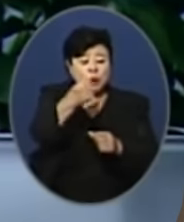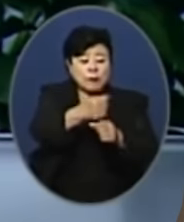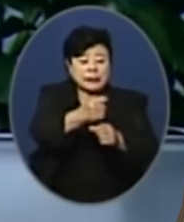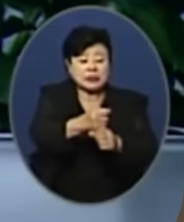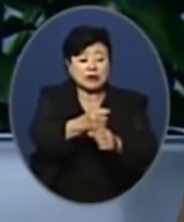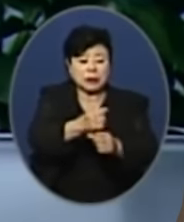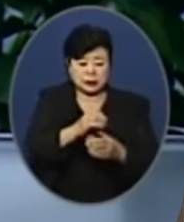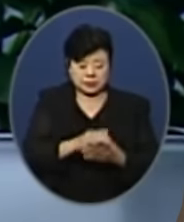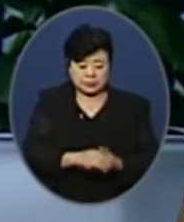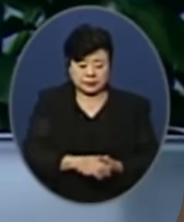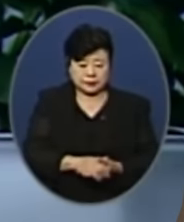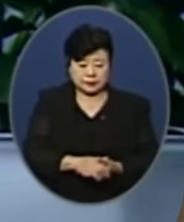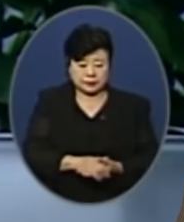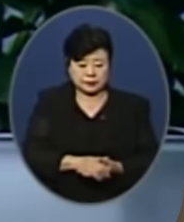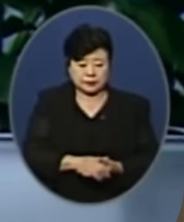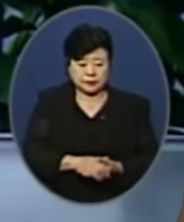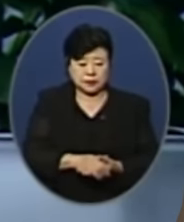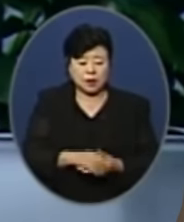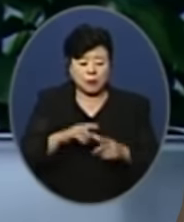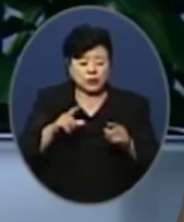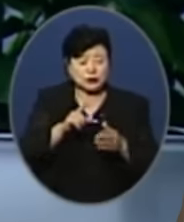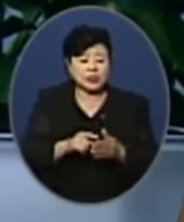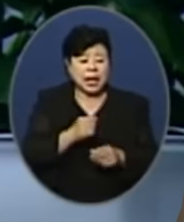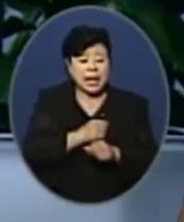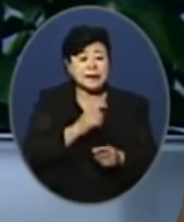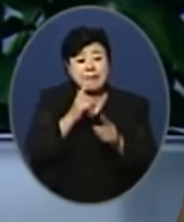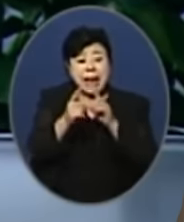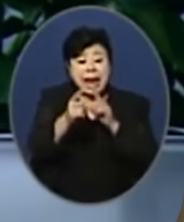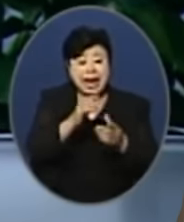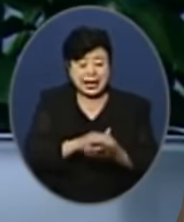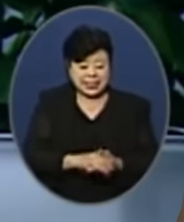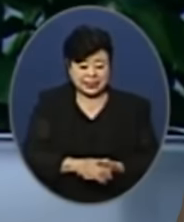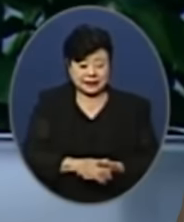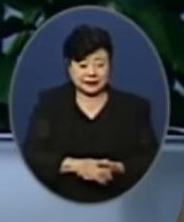지어가는 것입니다. 평소에 늘 하는 말이